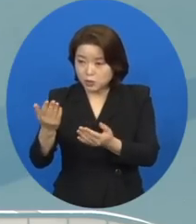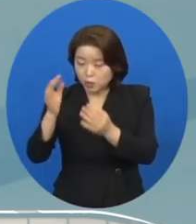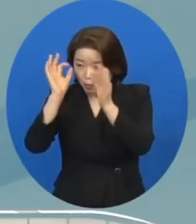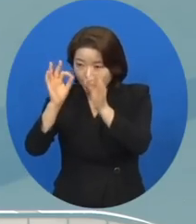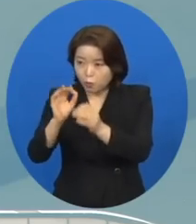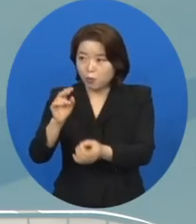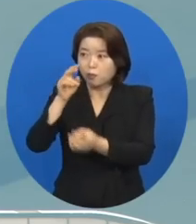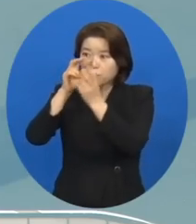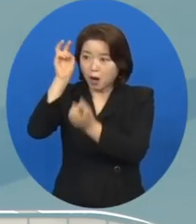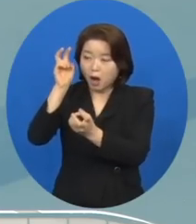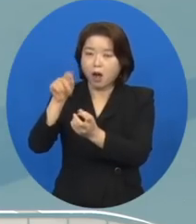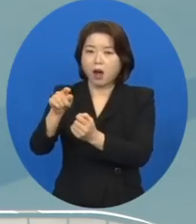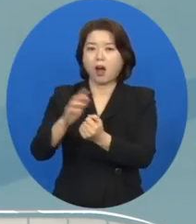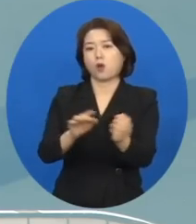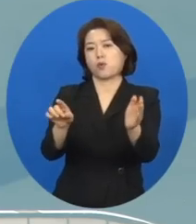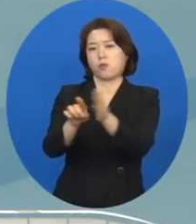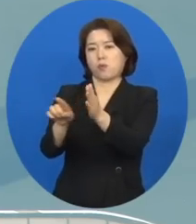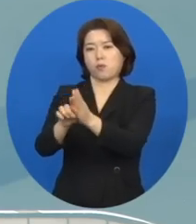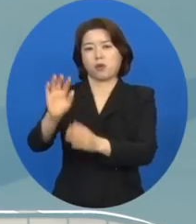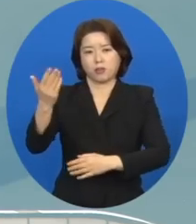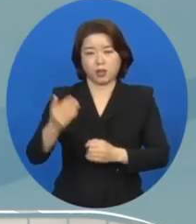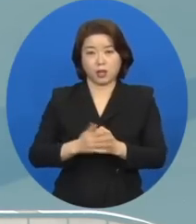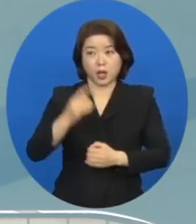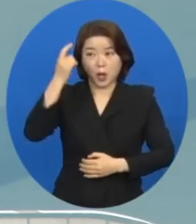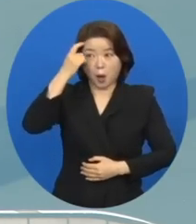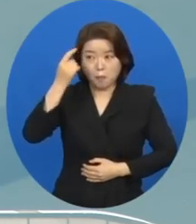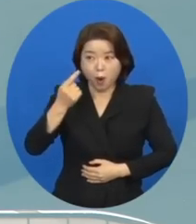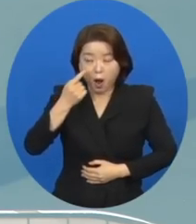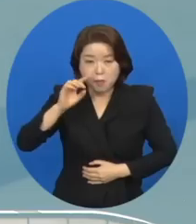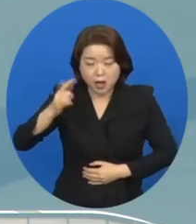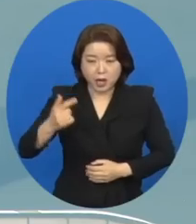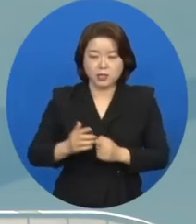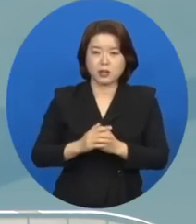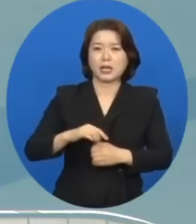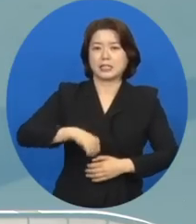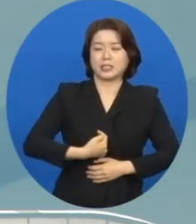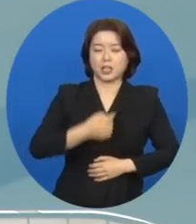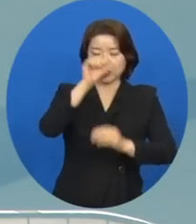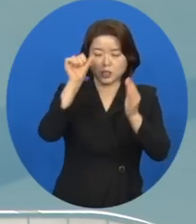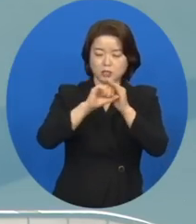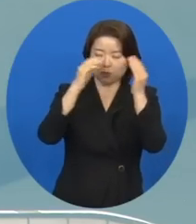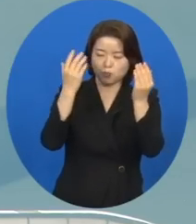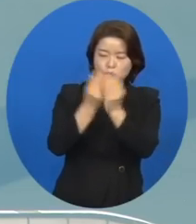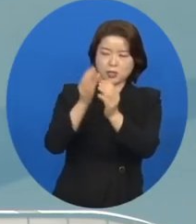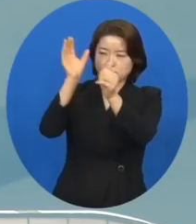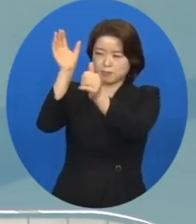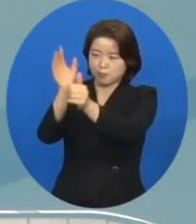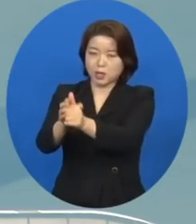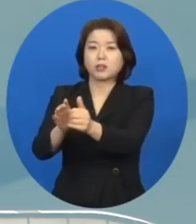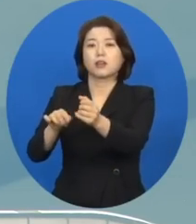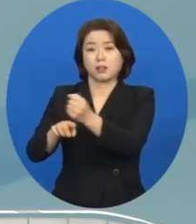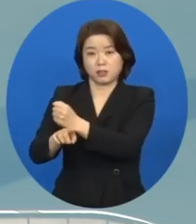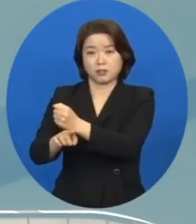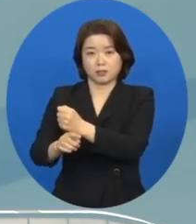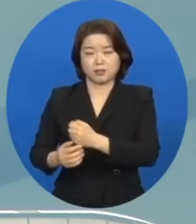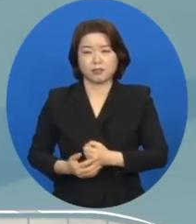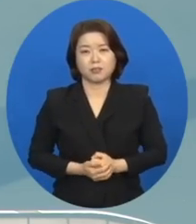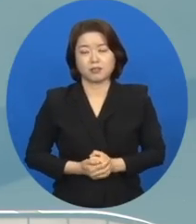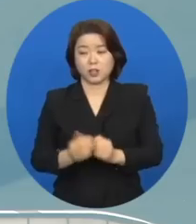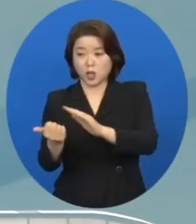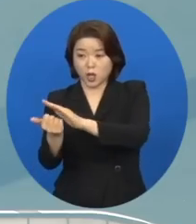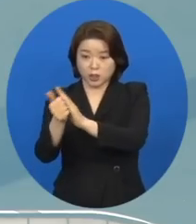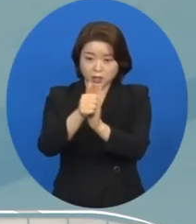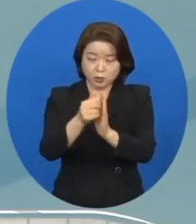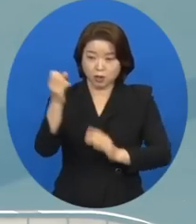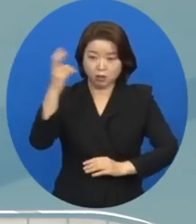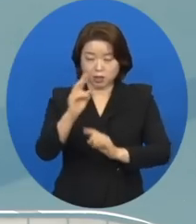예수를 믿게 되었다. 단지 머리만이 아니라 자신의 인생을 그분께 완전히 맡겨드렸다는 뜻입니다. 나사로가 다시